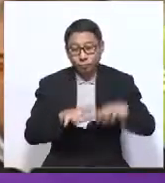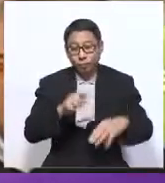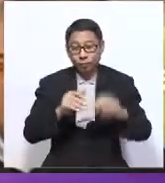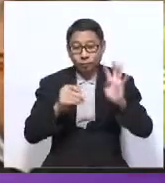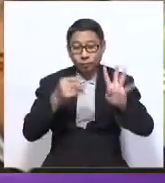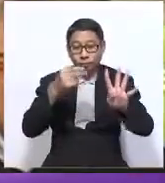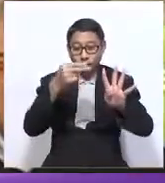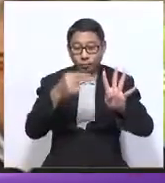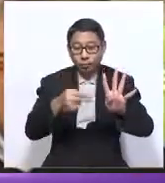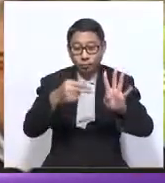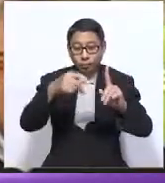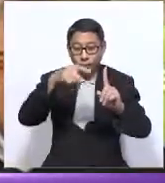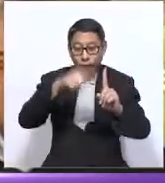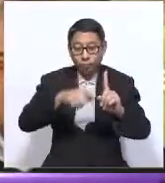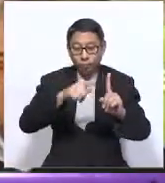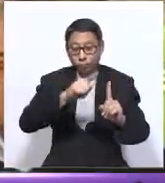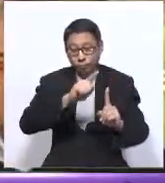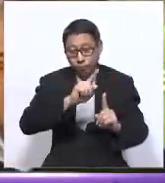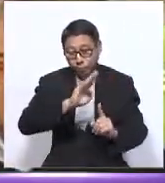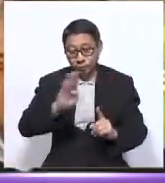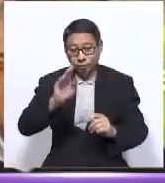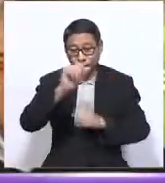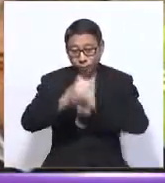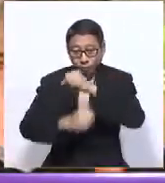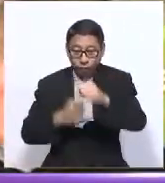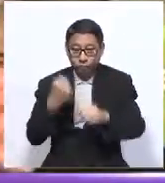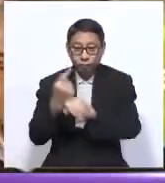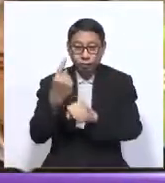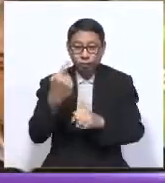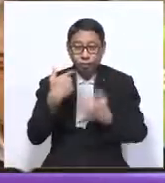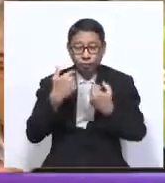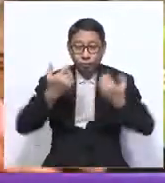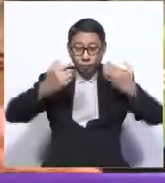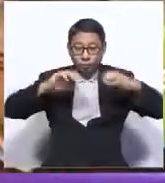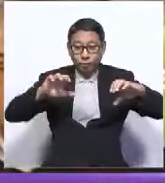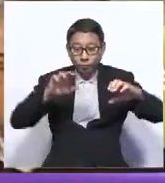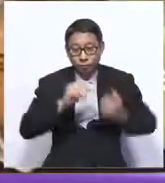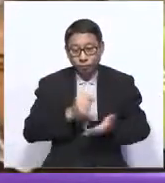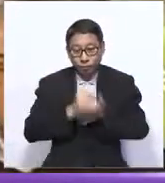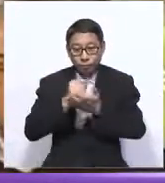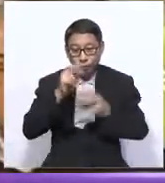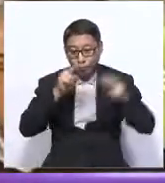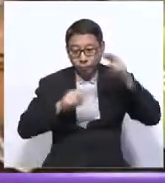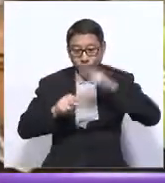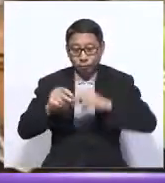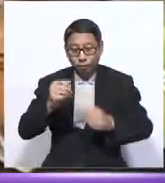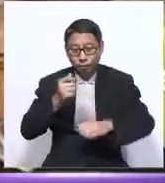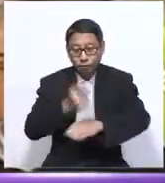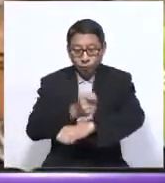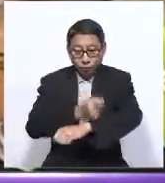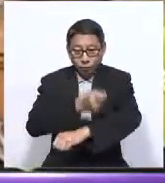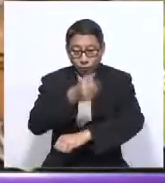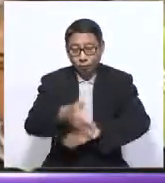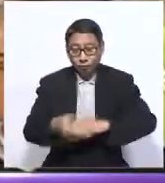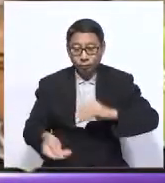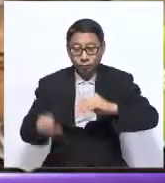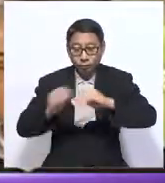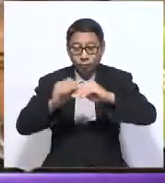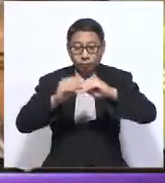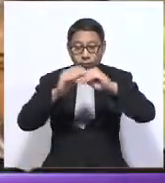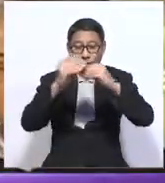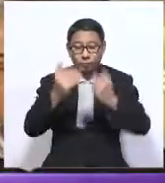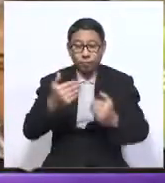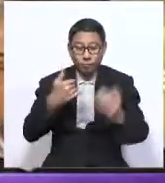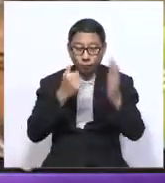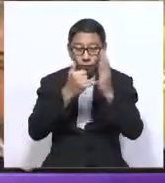ที่ 41,000 บาทต่อคนต่อปีเพราะฉะนั้นรัฐบาลก็จะดูแลให้ประชาชนมีรายได้เพิ่มขึ้นการลงพื้นที่ครั้งนี้นะคะ